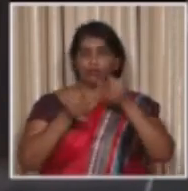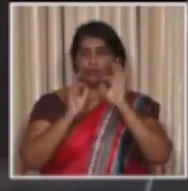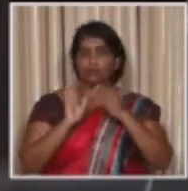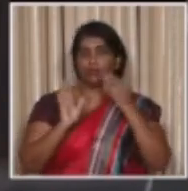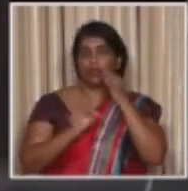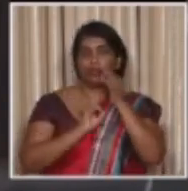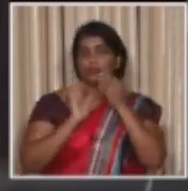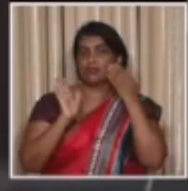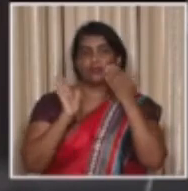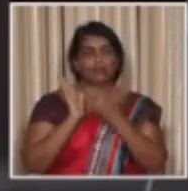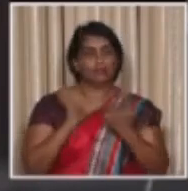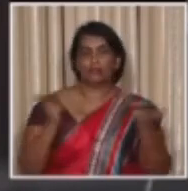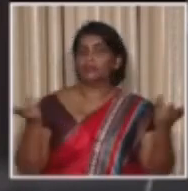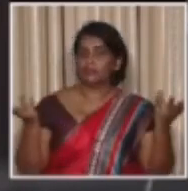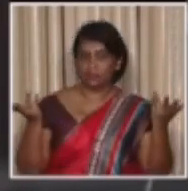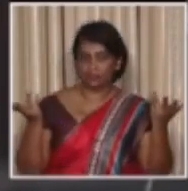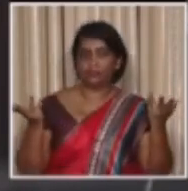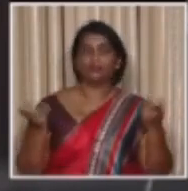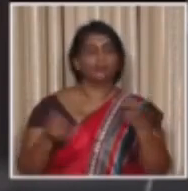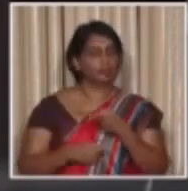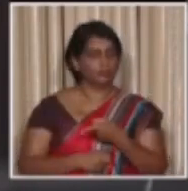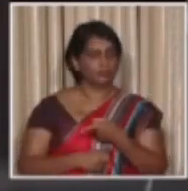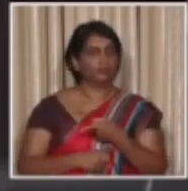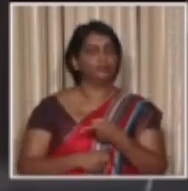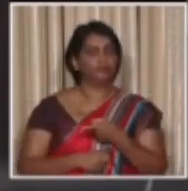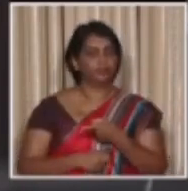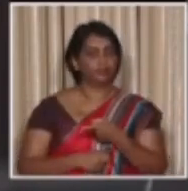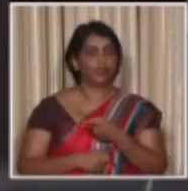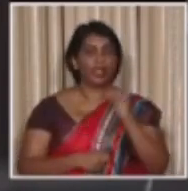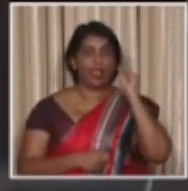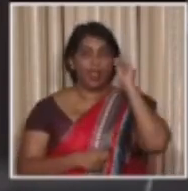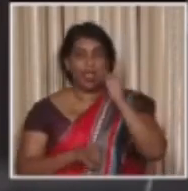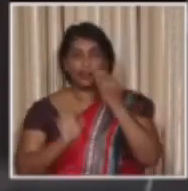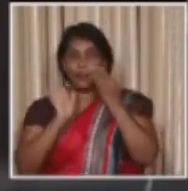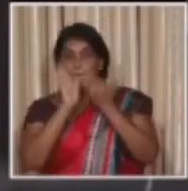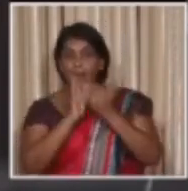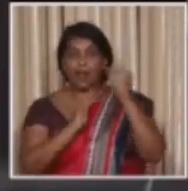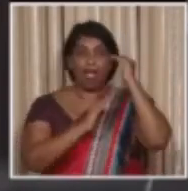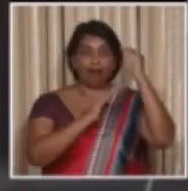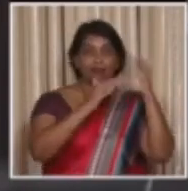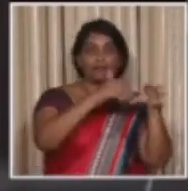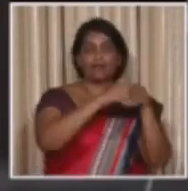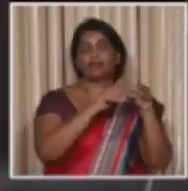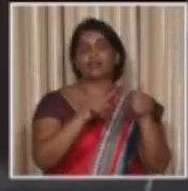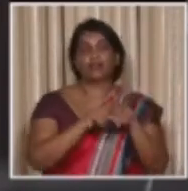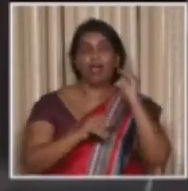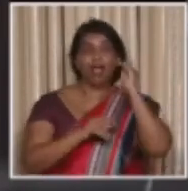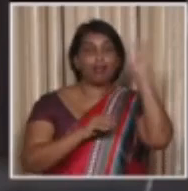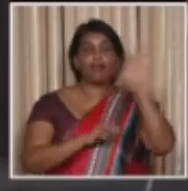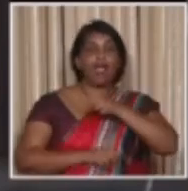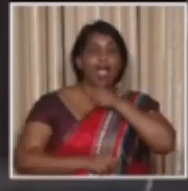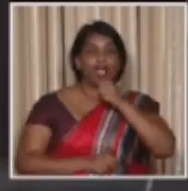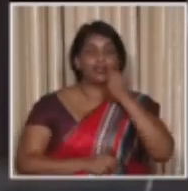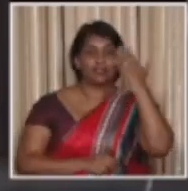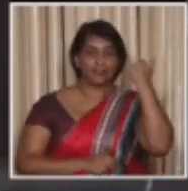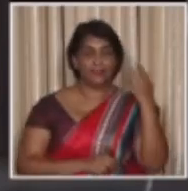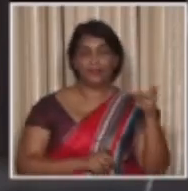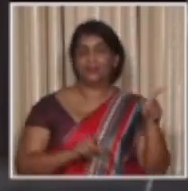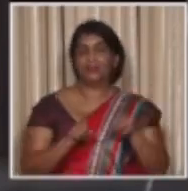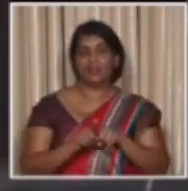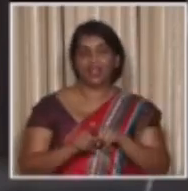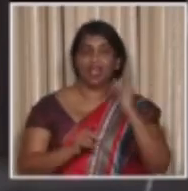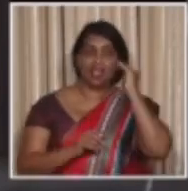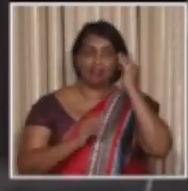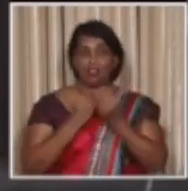කතා මේකෙ පිළිමුල් වෙන්නේ නැහැ. මේක අර නංගිව පෙන්නලා අක්ක දෙනවා වගේ වැඩක්. අක්කත් නෙමෙයි දෙයිලා තියෙන්නේ ආච්චිව. අක්කව දීලා